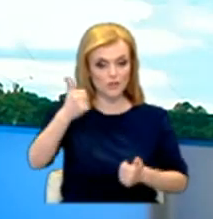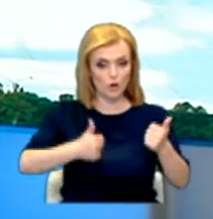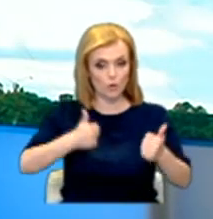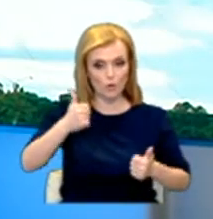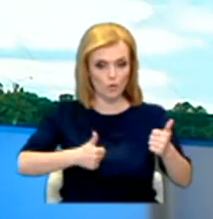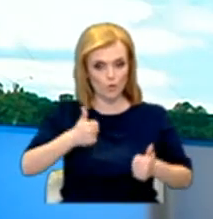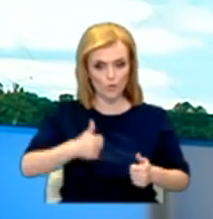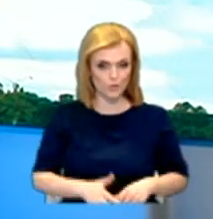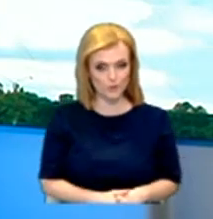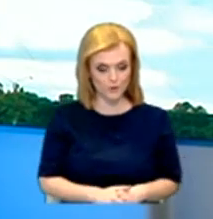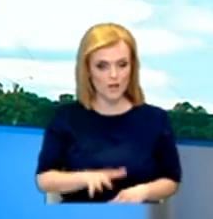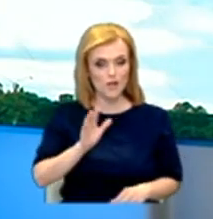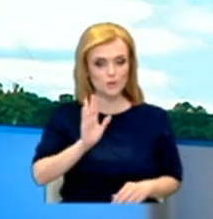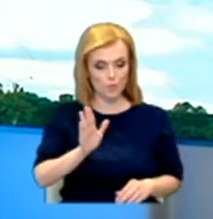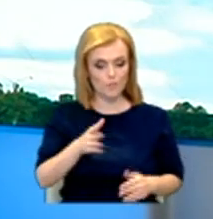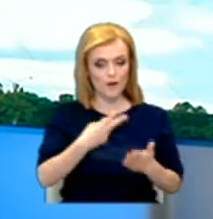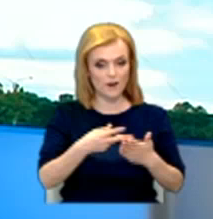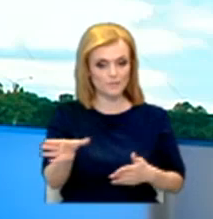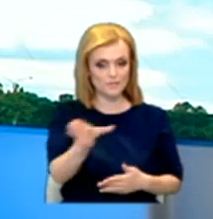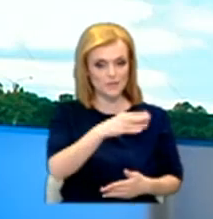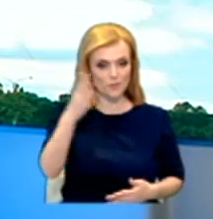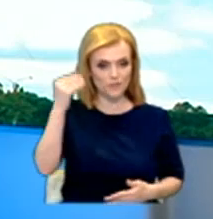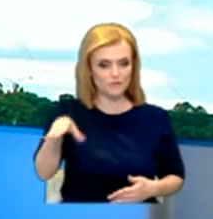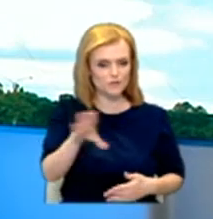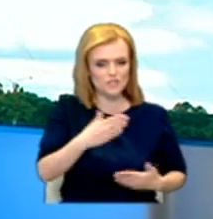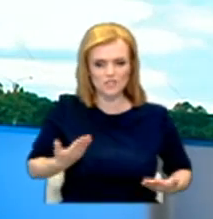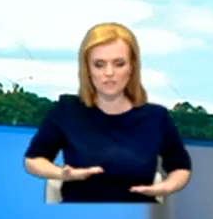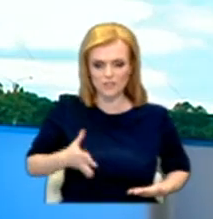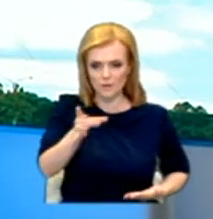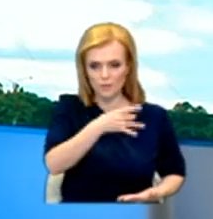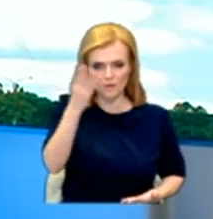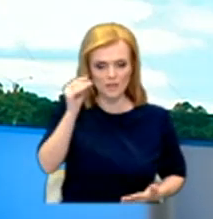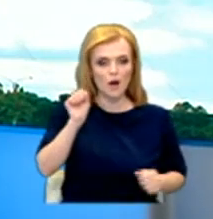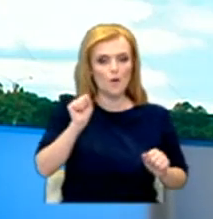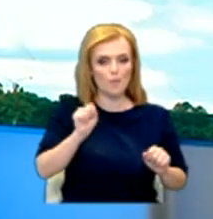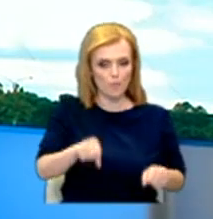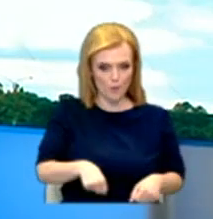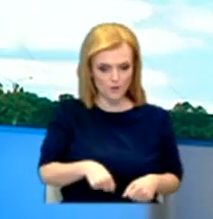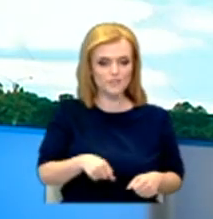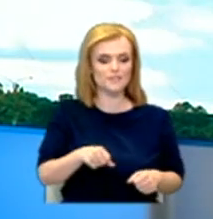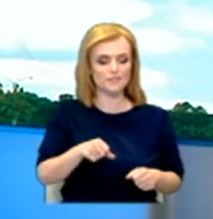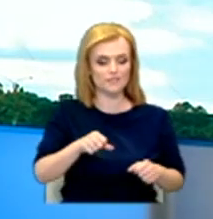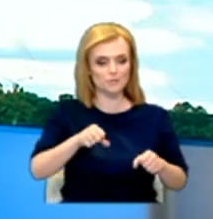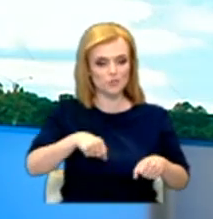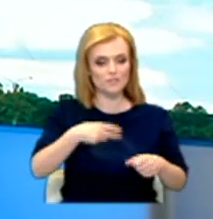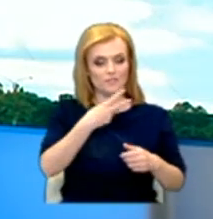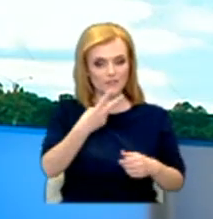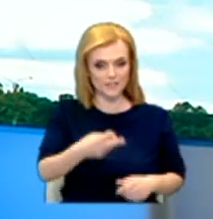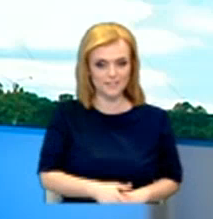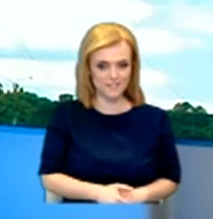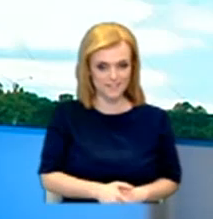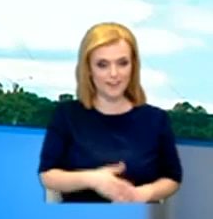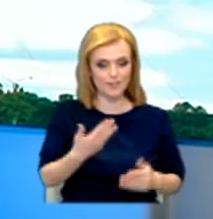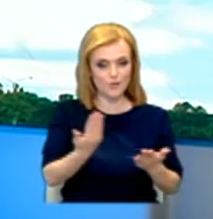pentru canalul TVR Moldova. În acest fel, toți locuitorii Republicii Moldova vor putea beneficia de programe de bună calitate, dar și